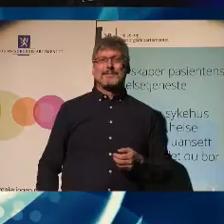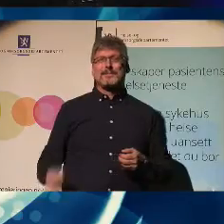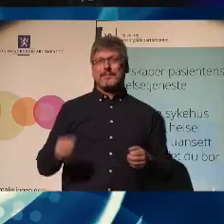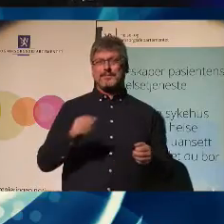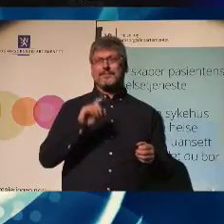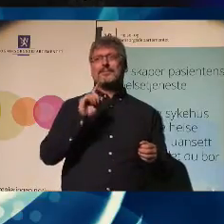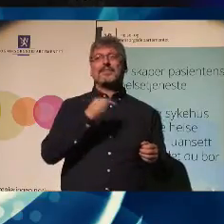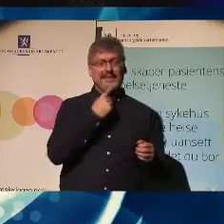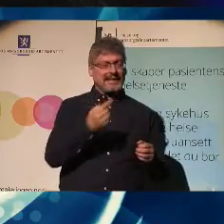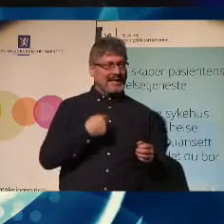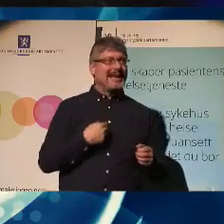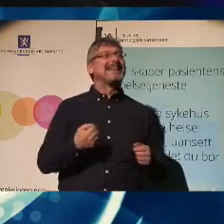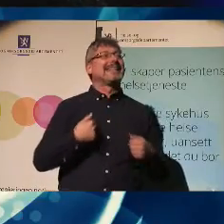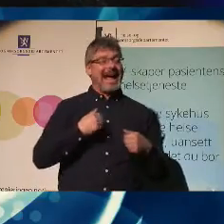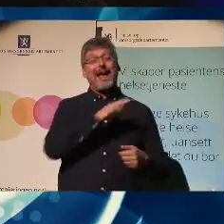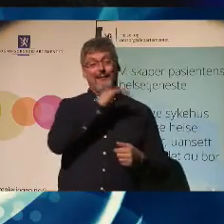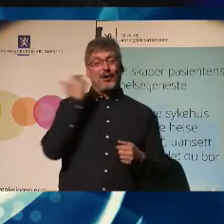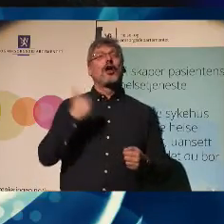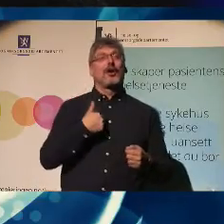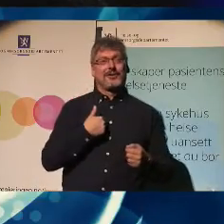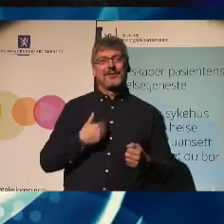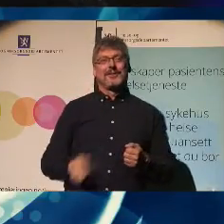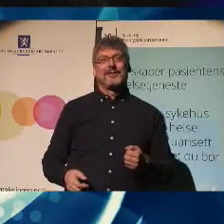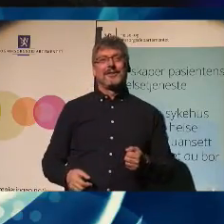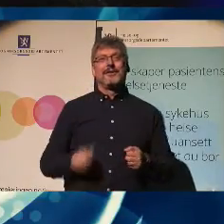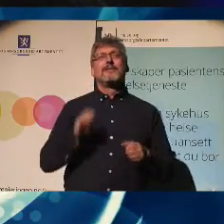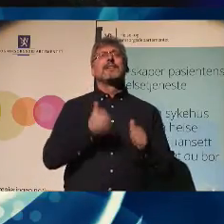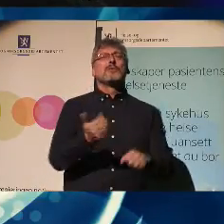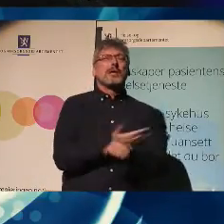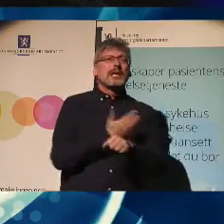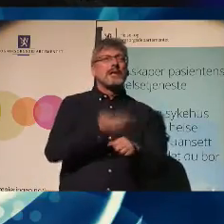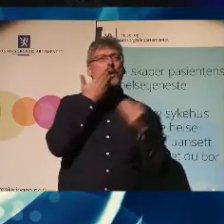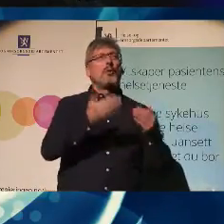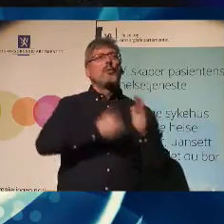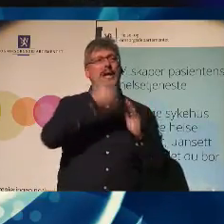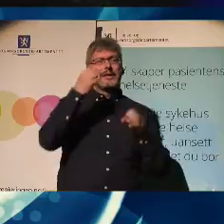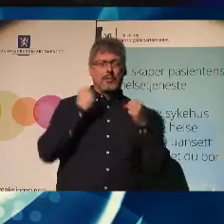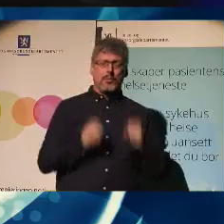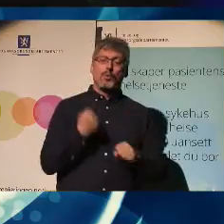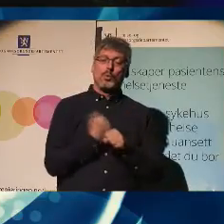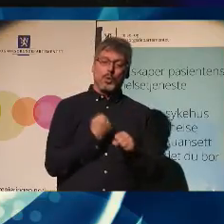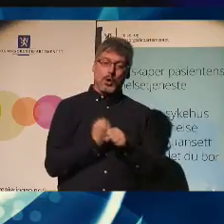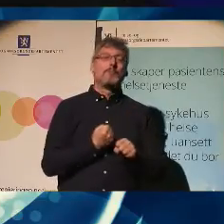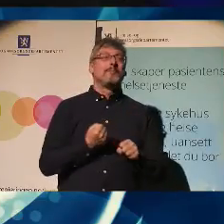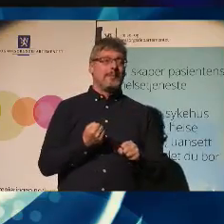jeg til dem at det jeg veldig fornøyd med. Skal du trene for å bli en god leder, så må du jobbe litt for det.